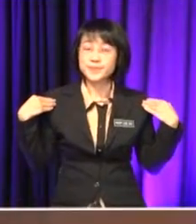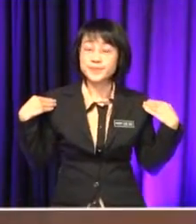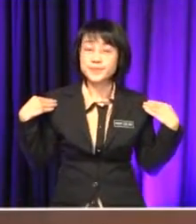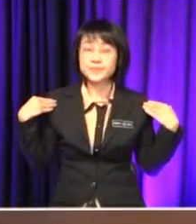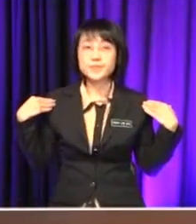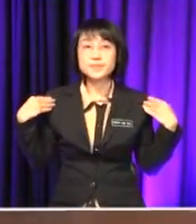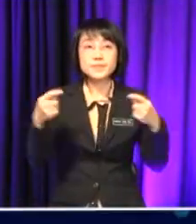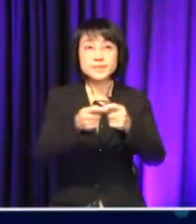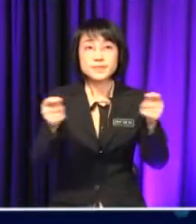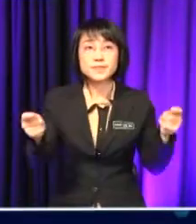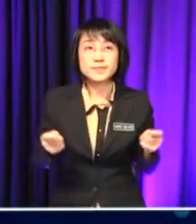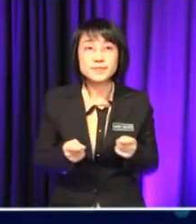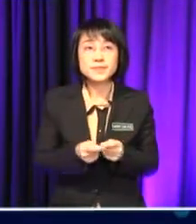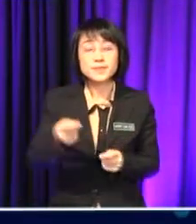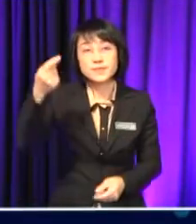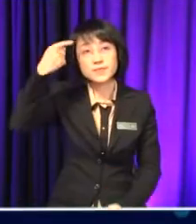port untuk